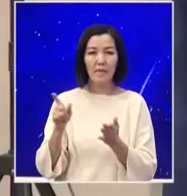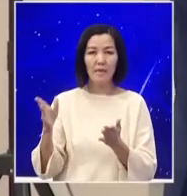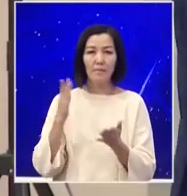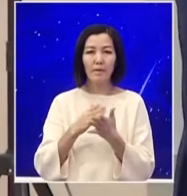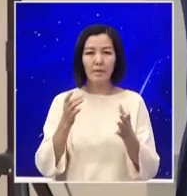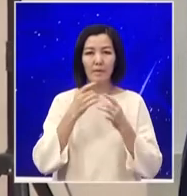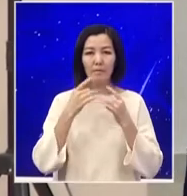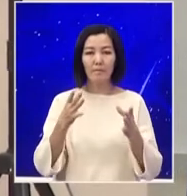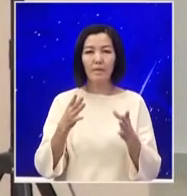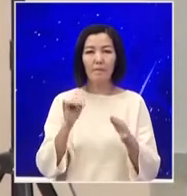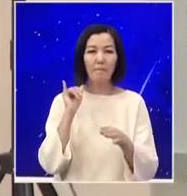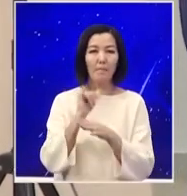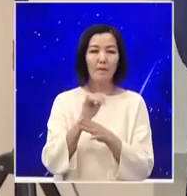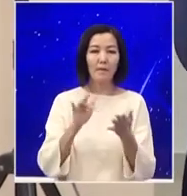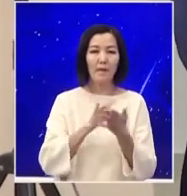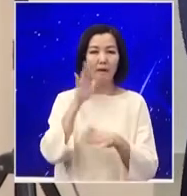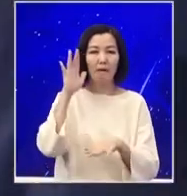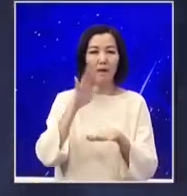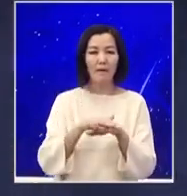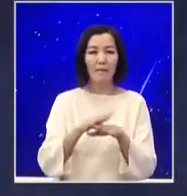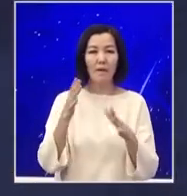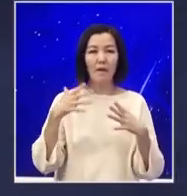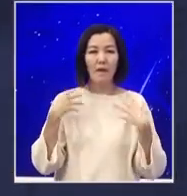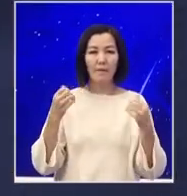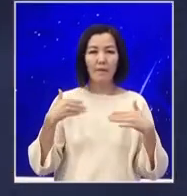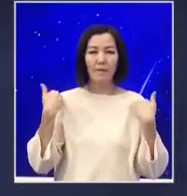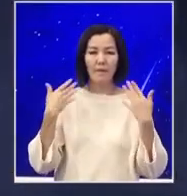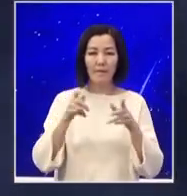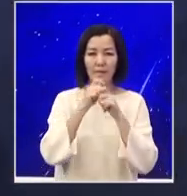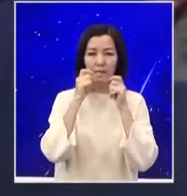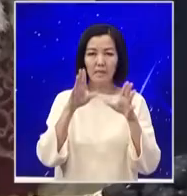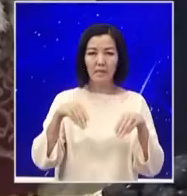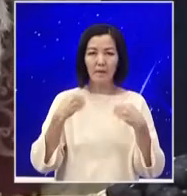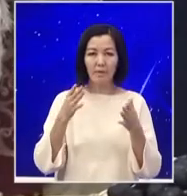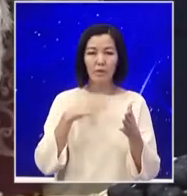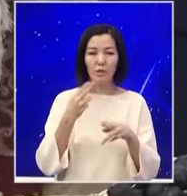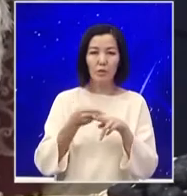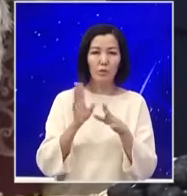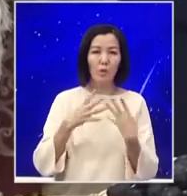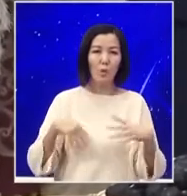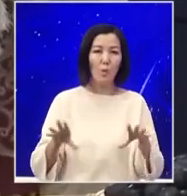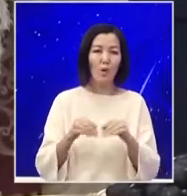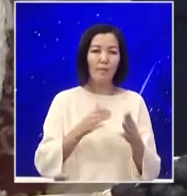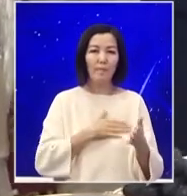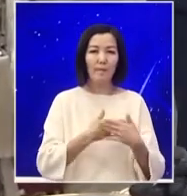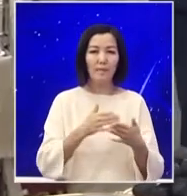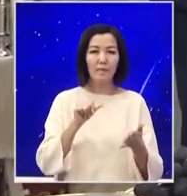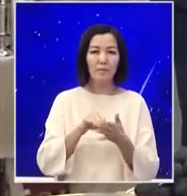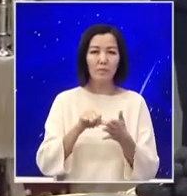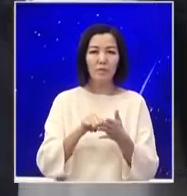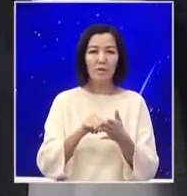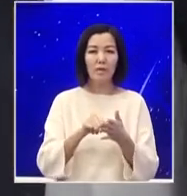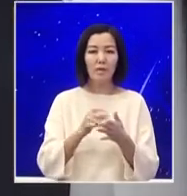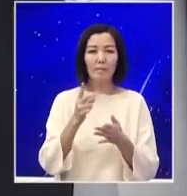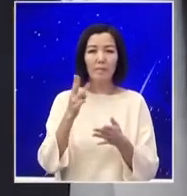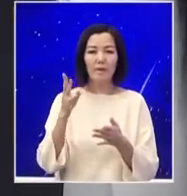күнінде меймандарға қала әкімі амандық тілеп сый-сияпат жасады. Сондай қоғамдық өмірге белсене атсалысып